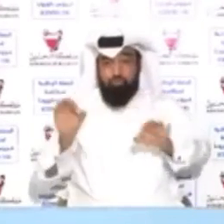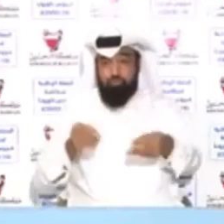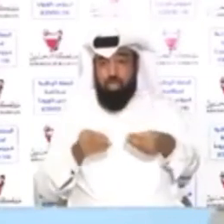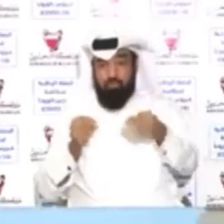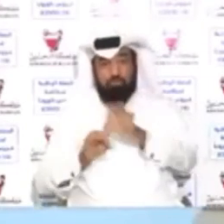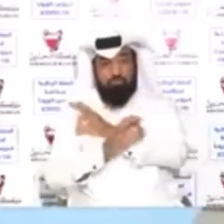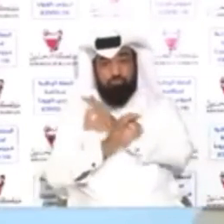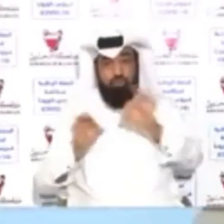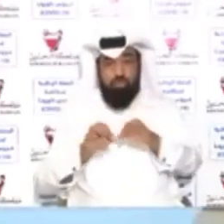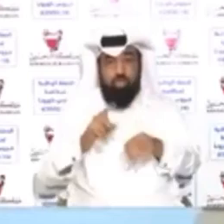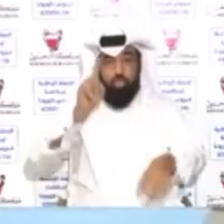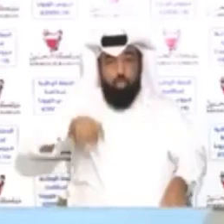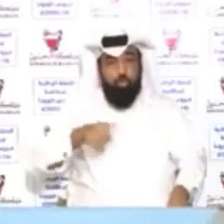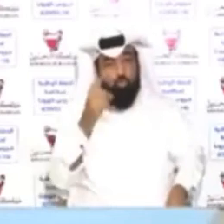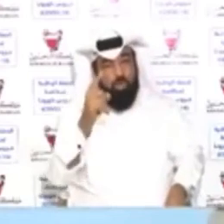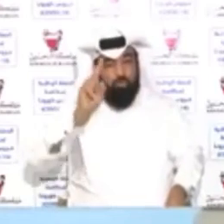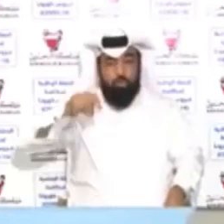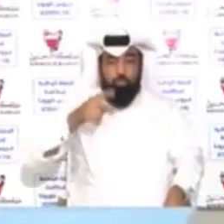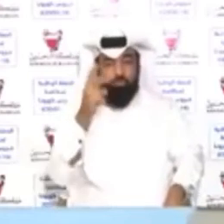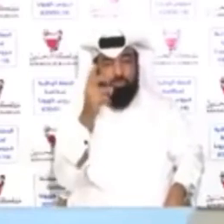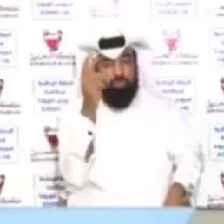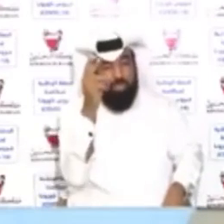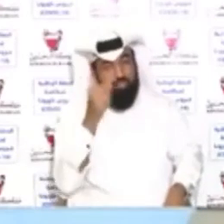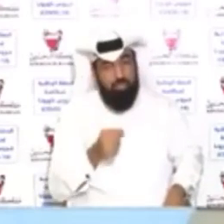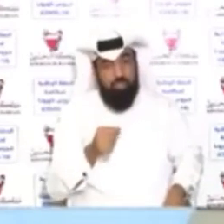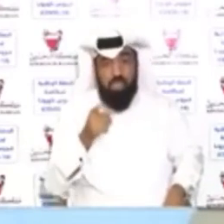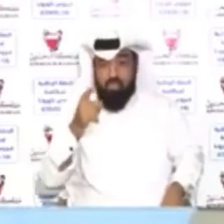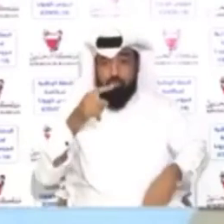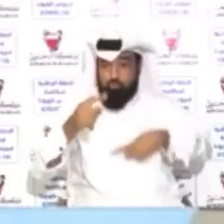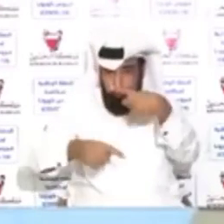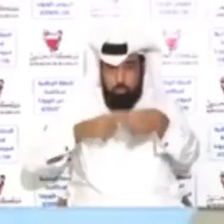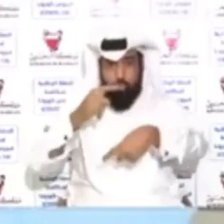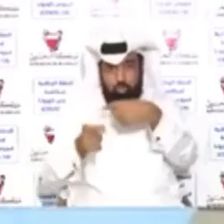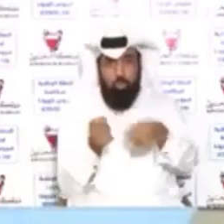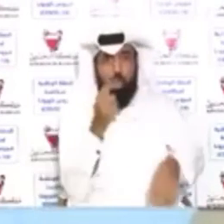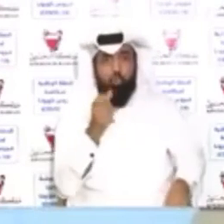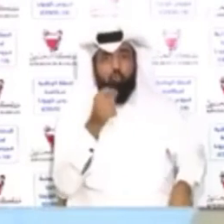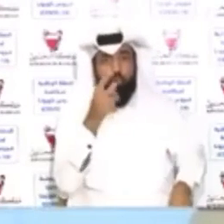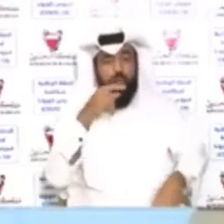ويوم الثاني والثالث مدة اللي يكون فيها المريض على هذا العلاج احنا